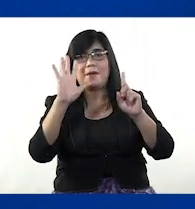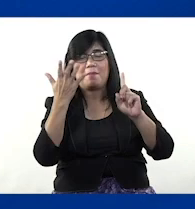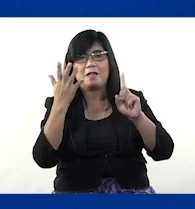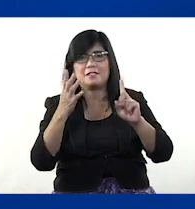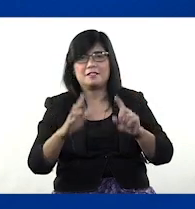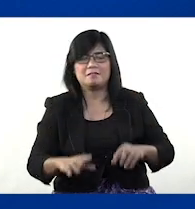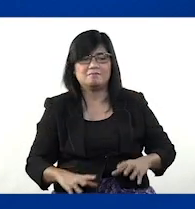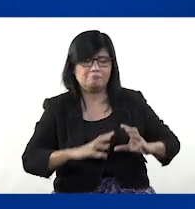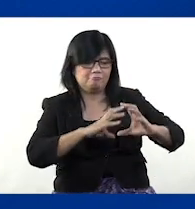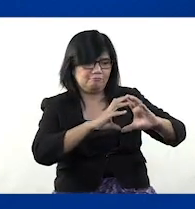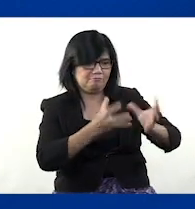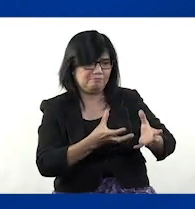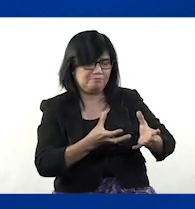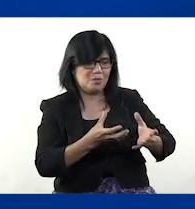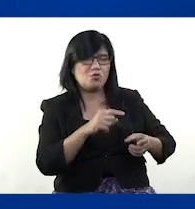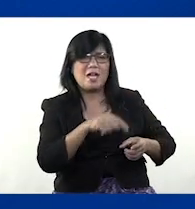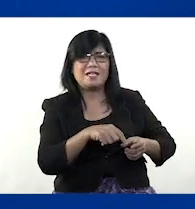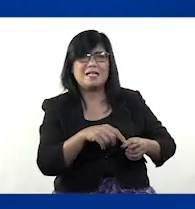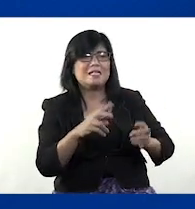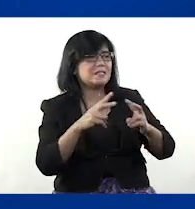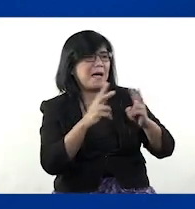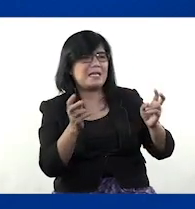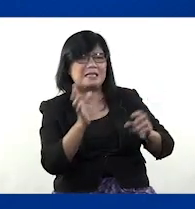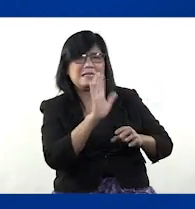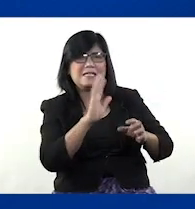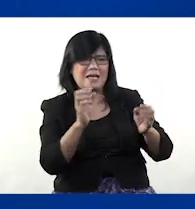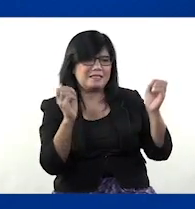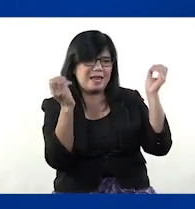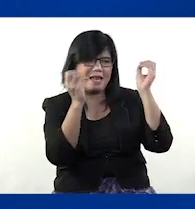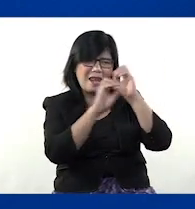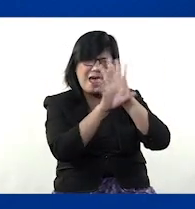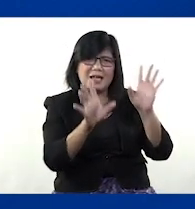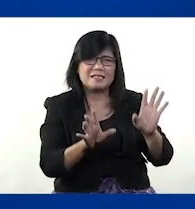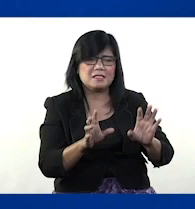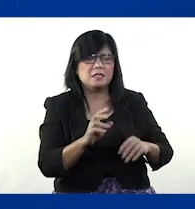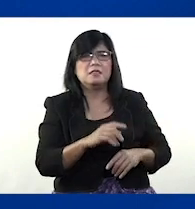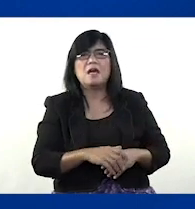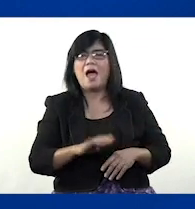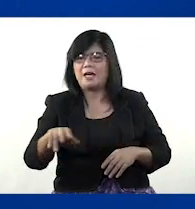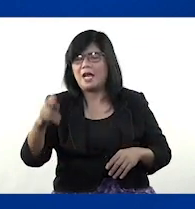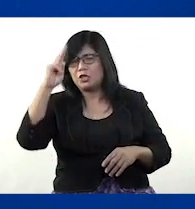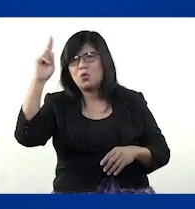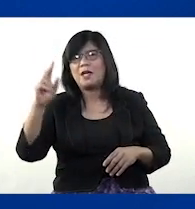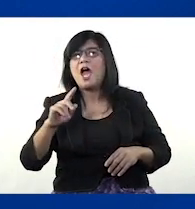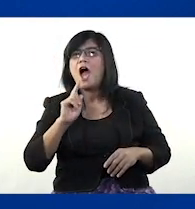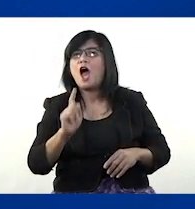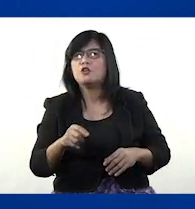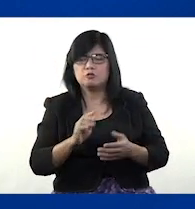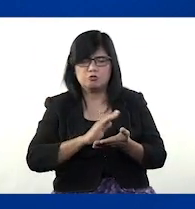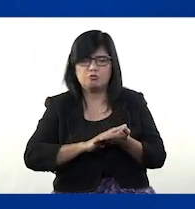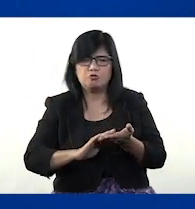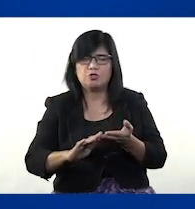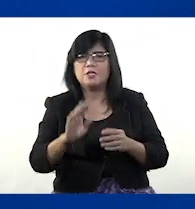ini dunia udah makin kacau Makin gak jelas anak tuhan harus tidak berair dan tidak bernoda harus punya kualitas yang semakin berbeda